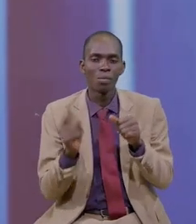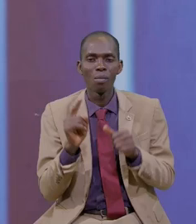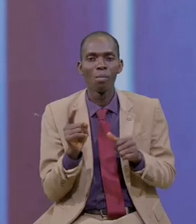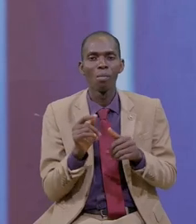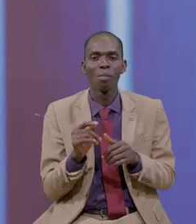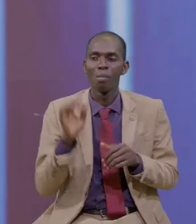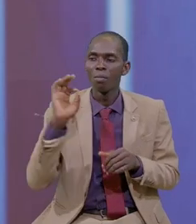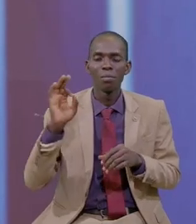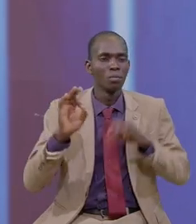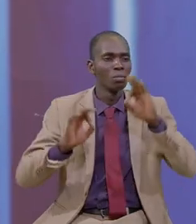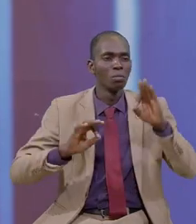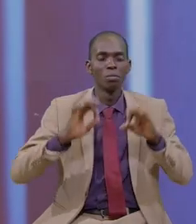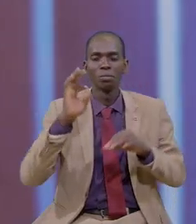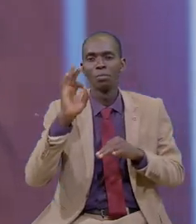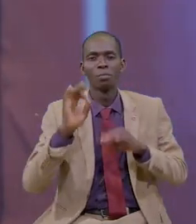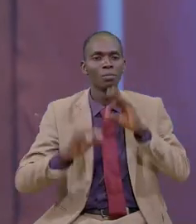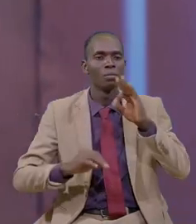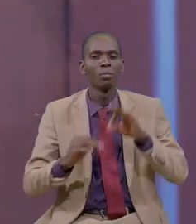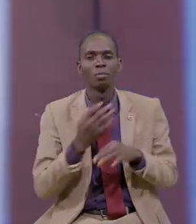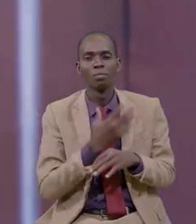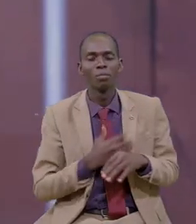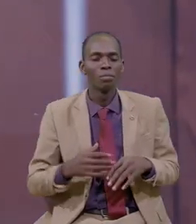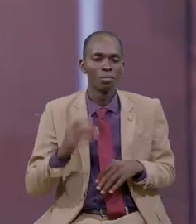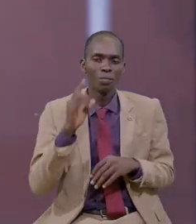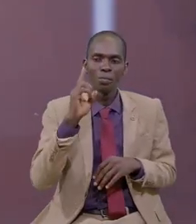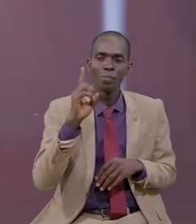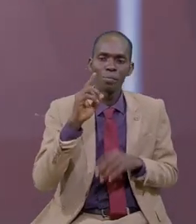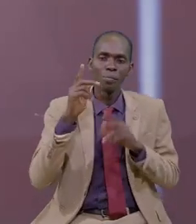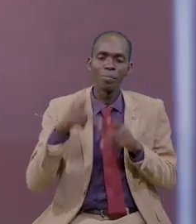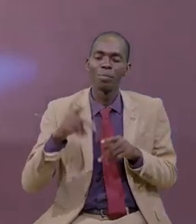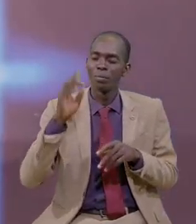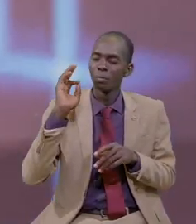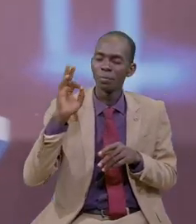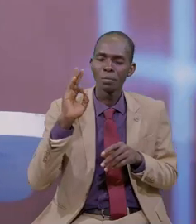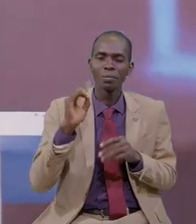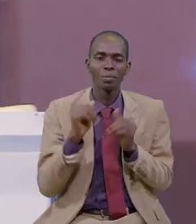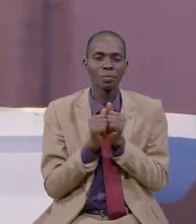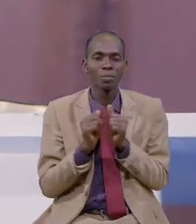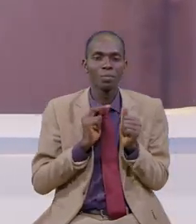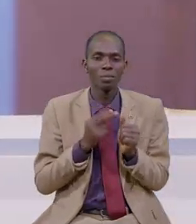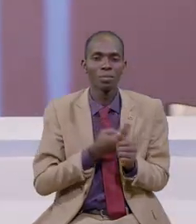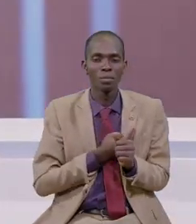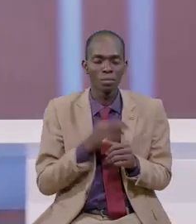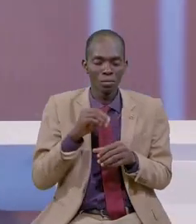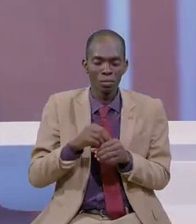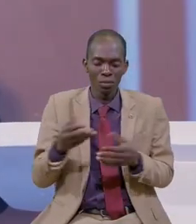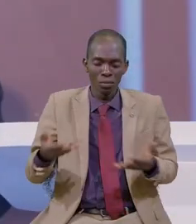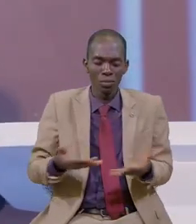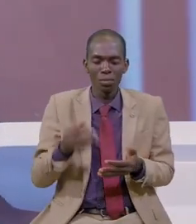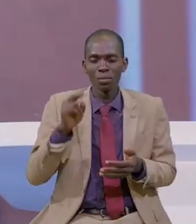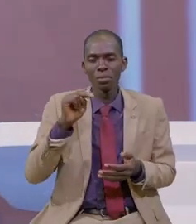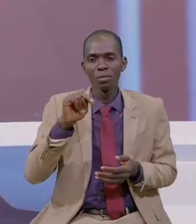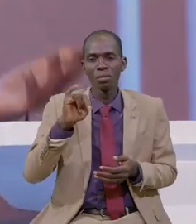on prêchait. Il y avait quelqu'un qui prêchait avec nous au Nigeria ici.